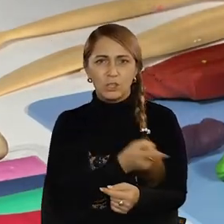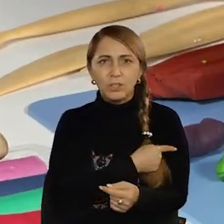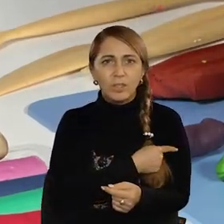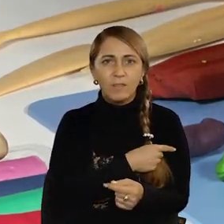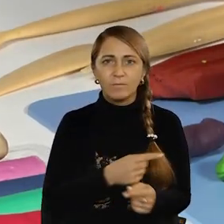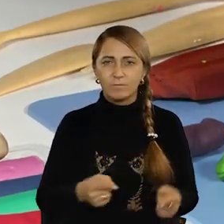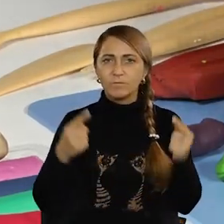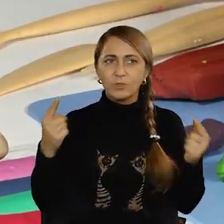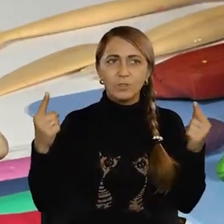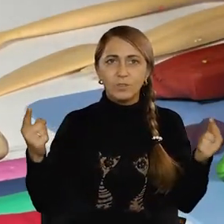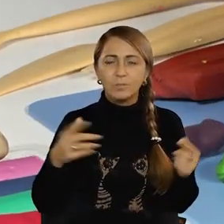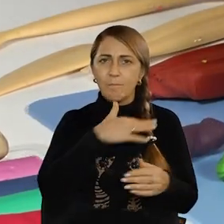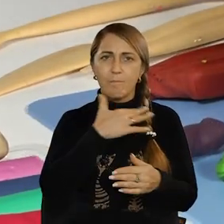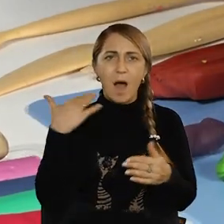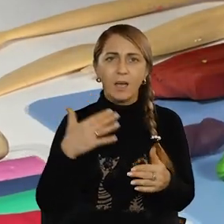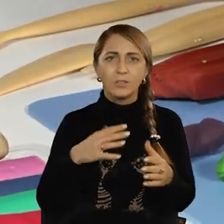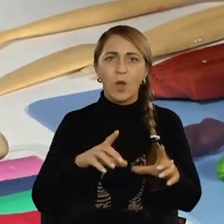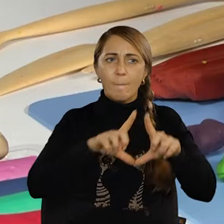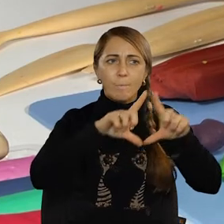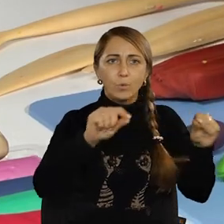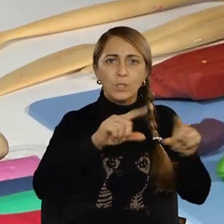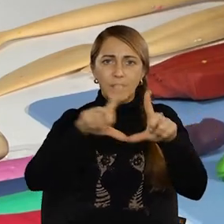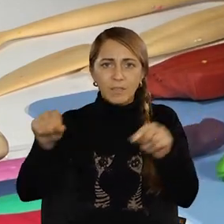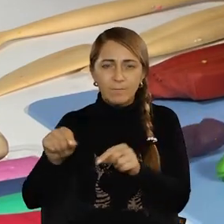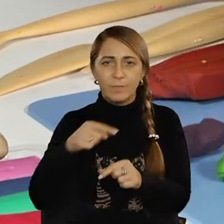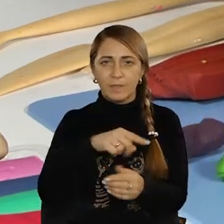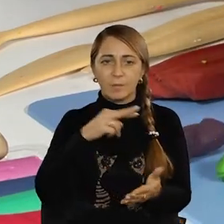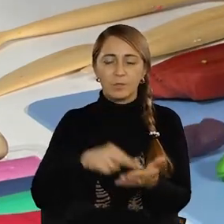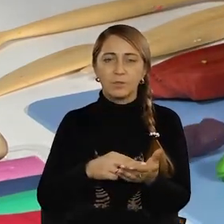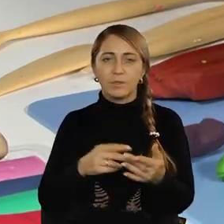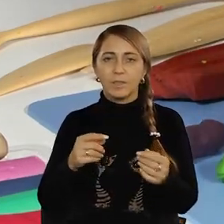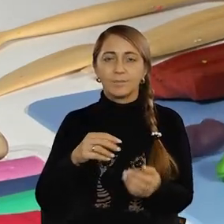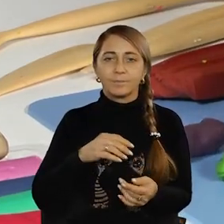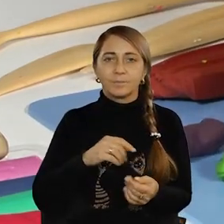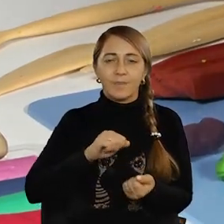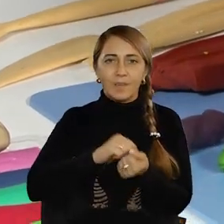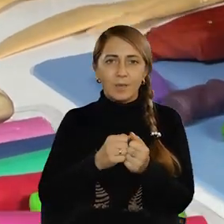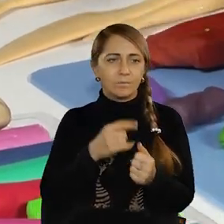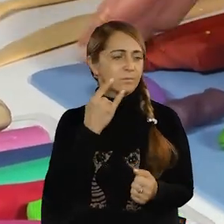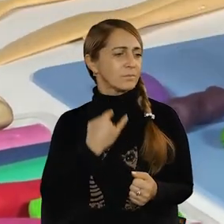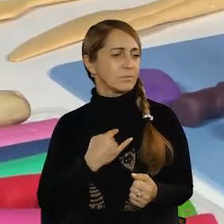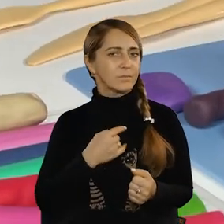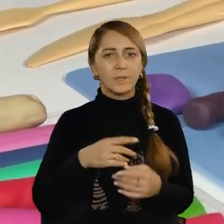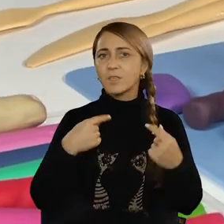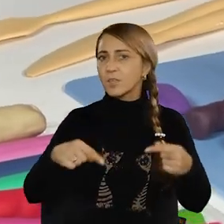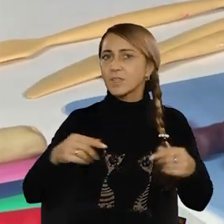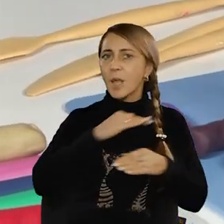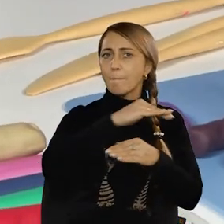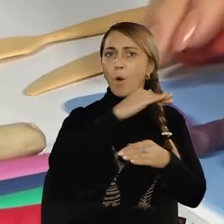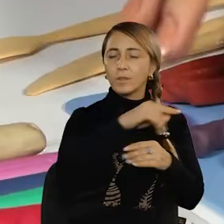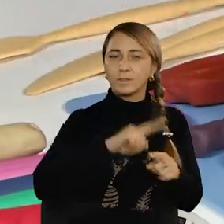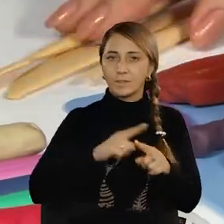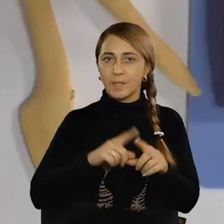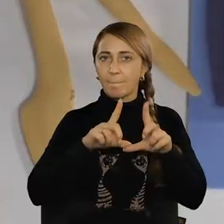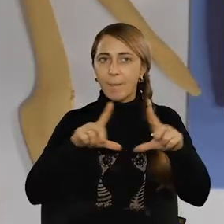селена бутиків. У вітрині кожного з них манекени стоять у стильному вбранні. А як багато різних полиць у цих